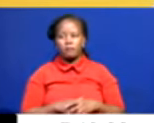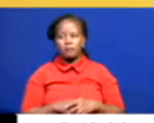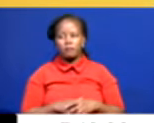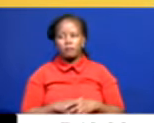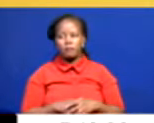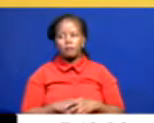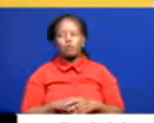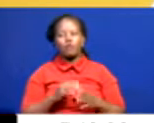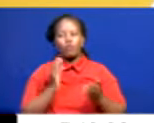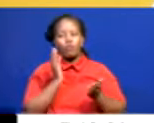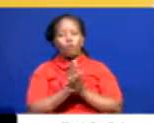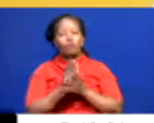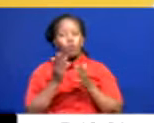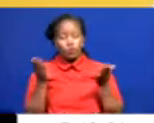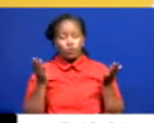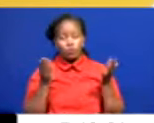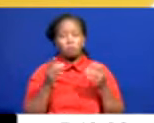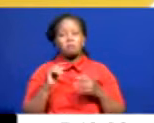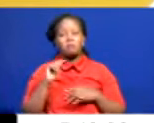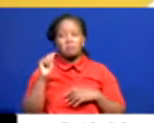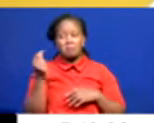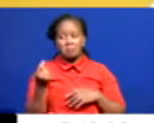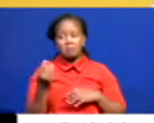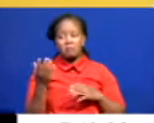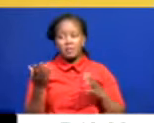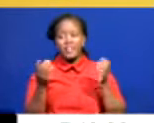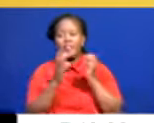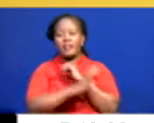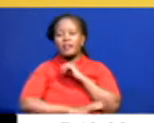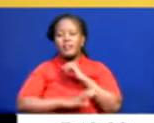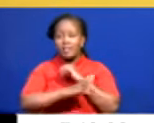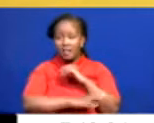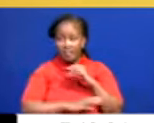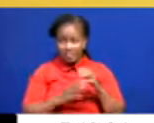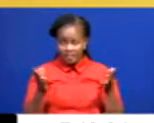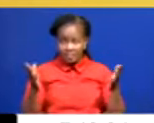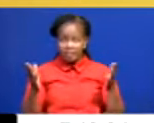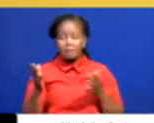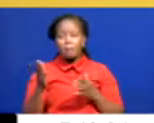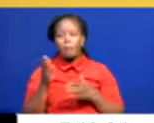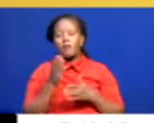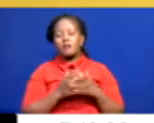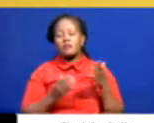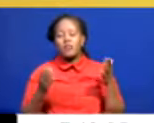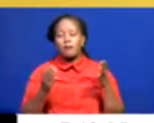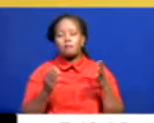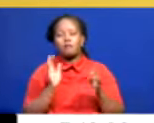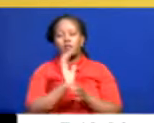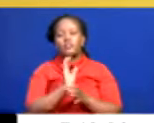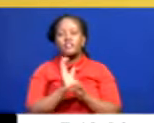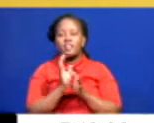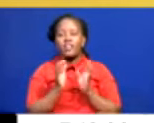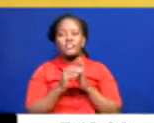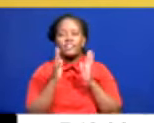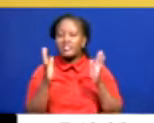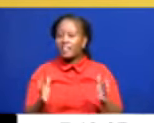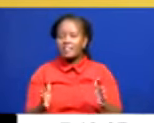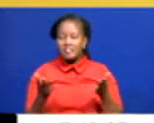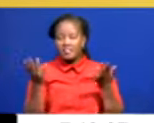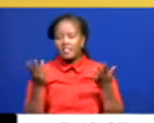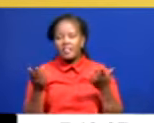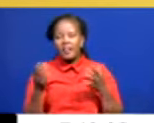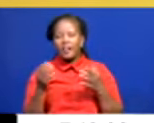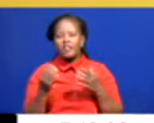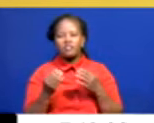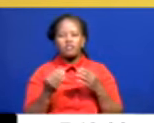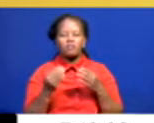Mambo tunaona leo katika nchi yetu, ambapo baadhi ya wanadini ama viongozi wa kidini wanadhulumu watu, wanawatapeli